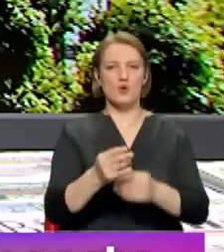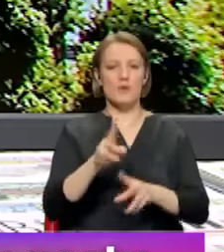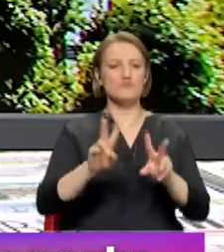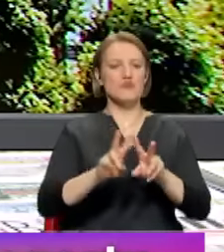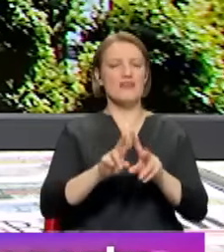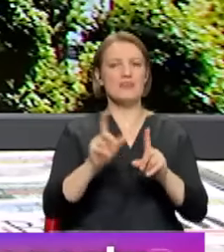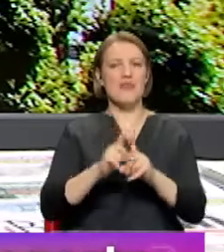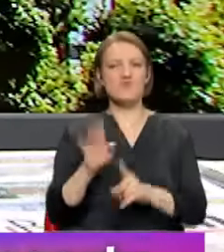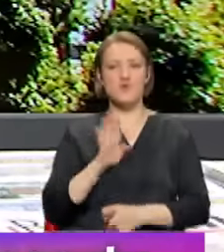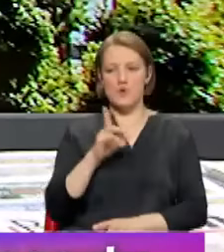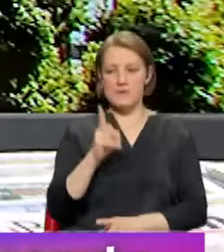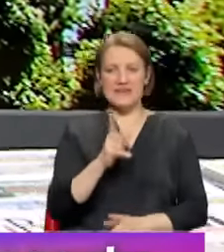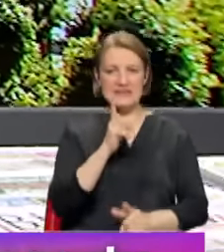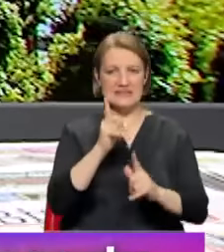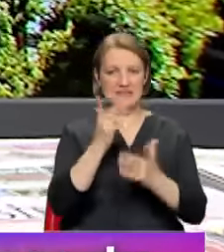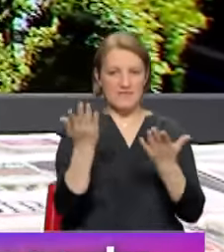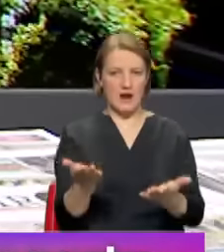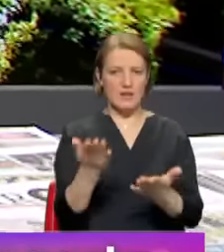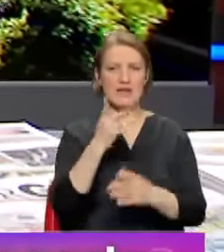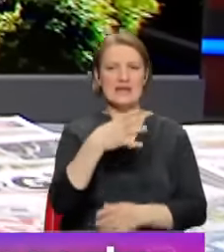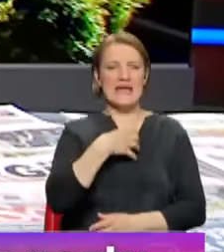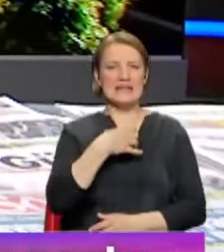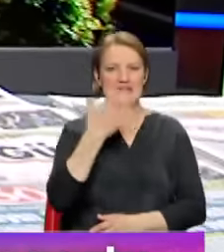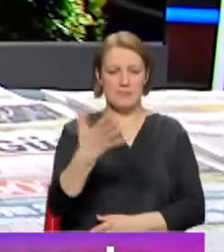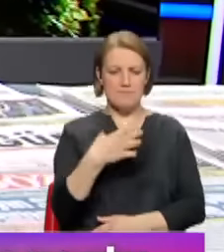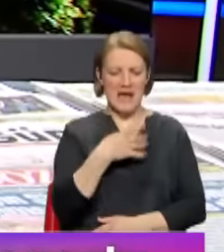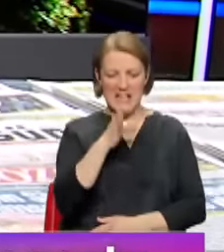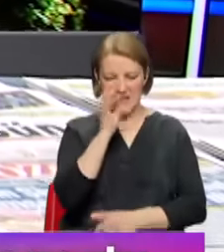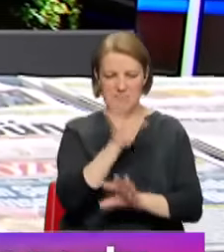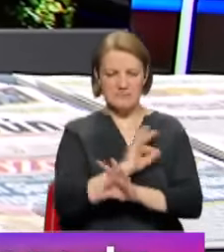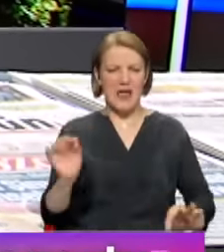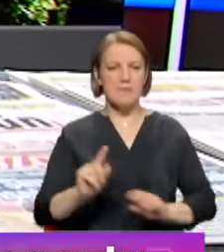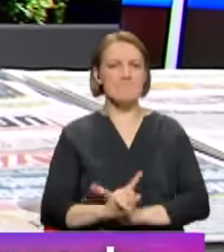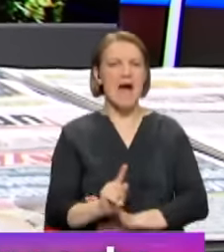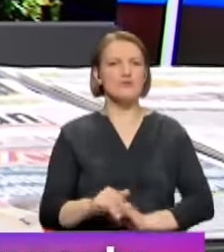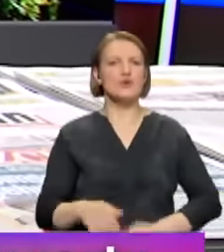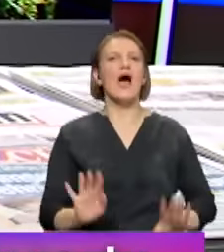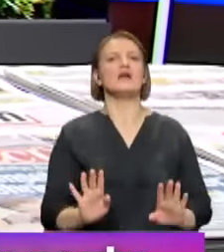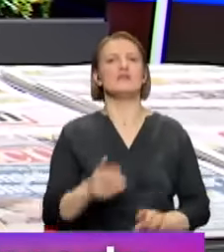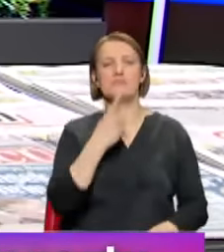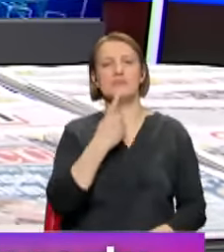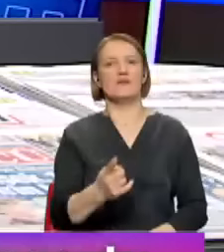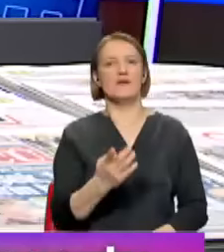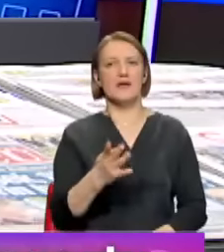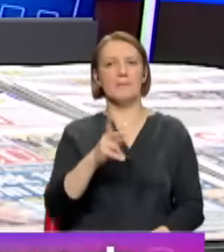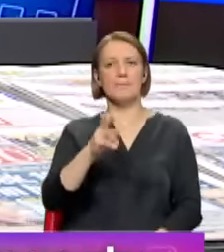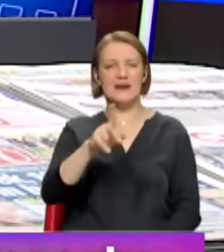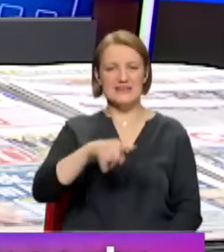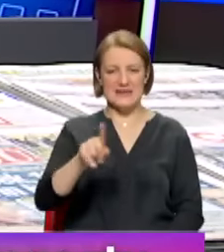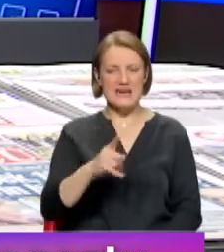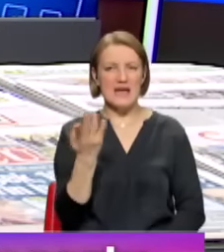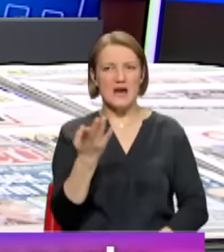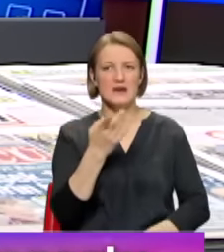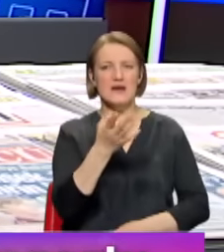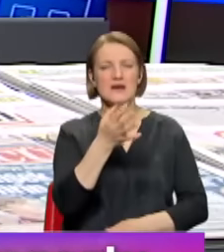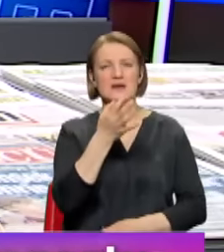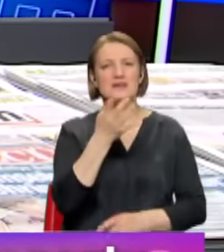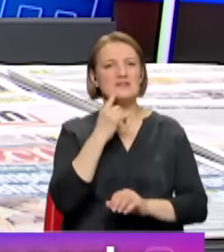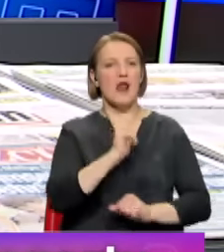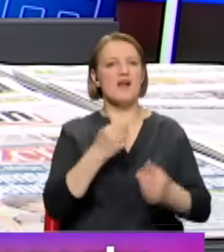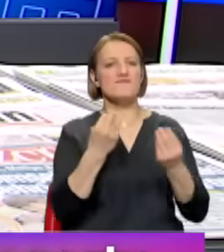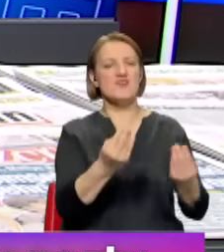Müsavat Dervişoğlu'nun bir çıkışı vardı ve kendisi de ben kimsenin memuru değilim dedi. Partiye sekte vuracak adımlara izin